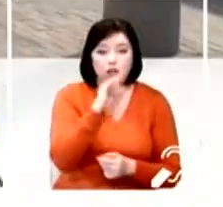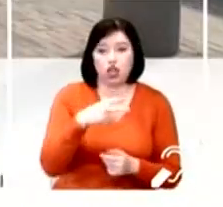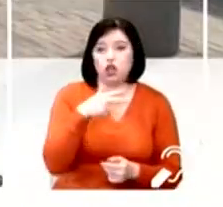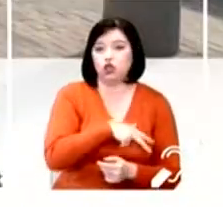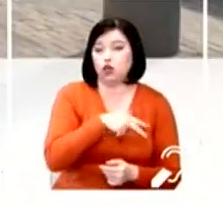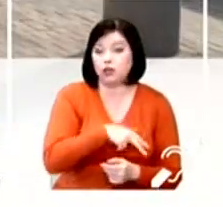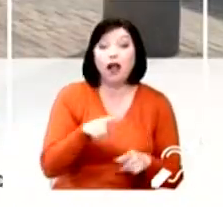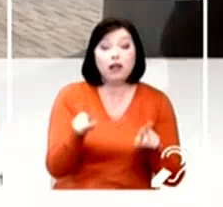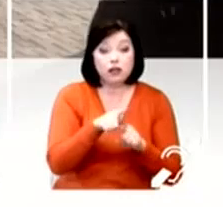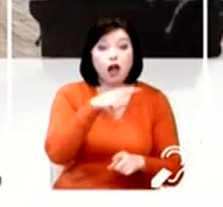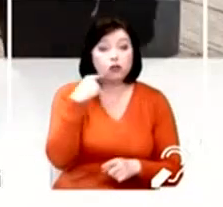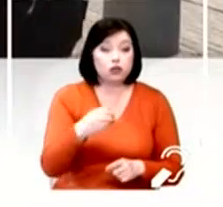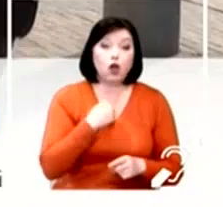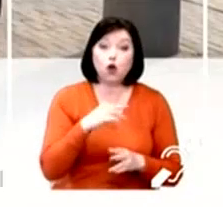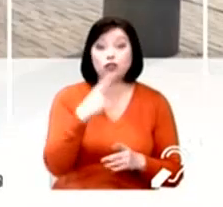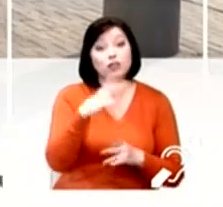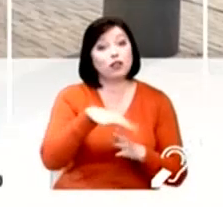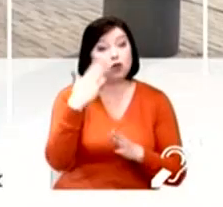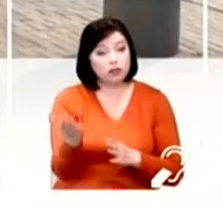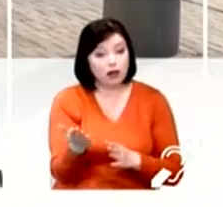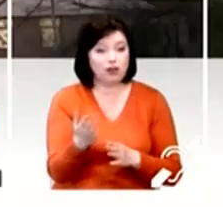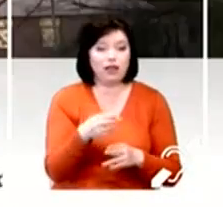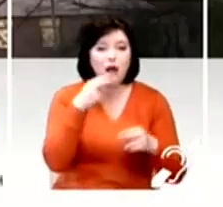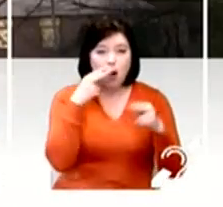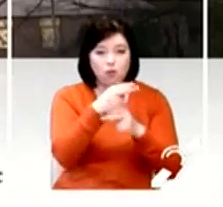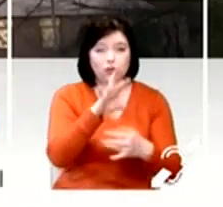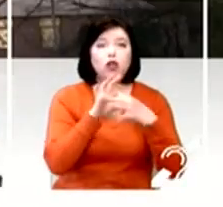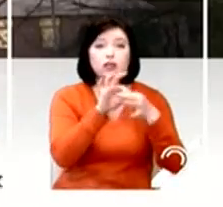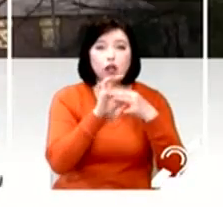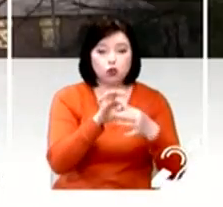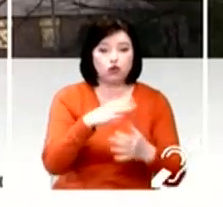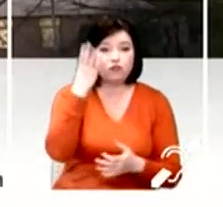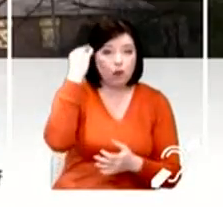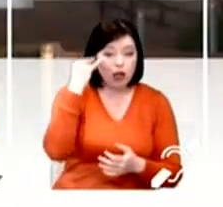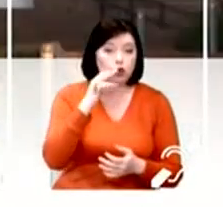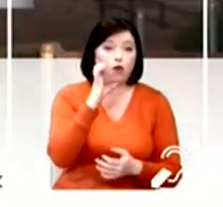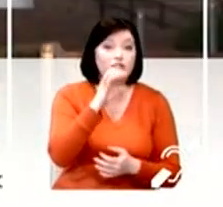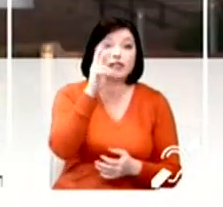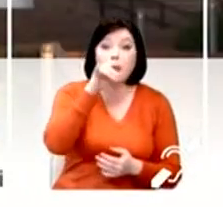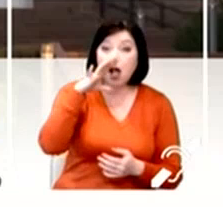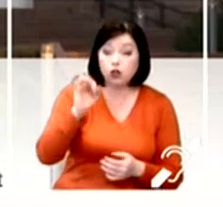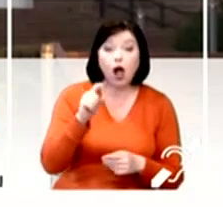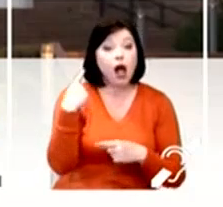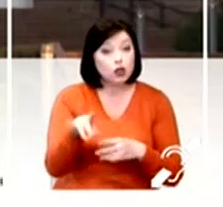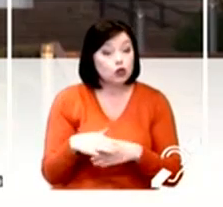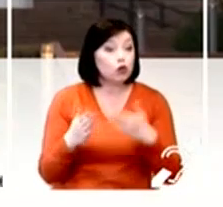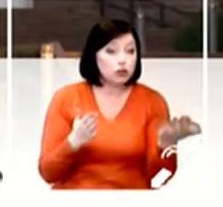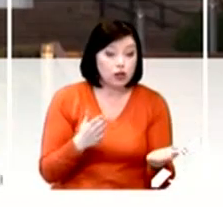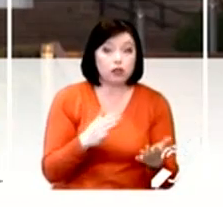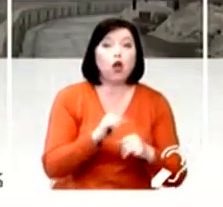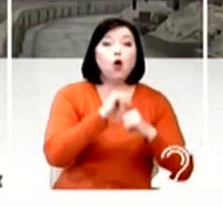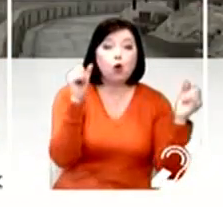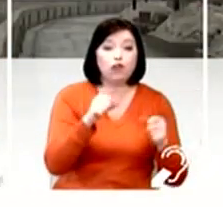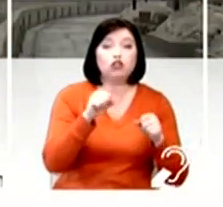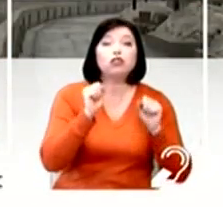socială. Astfel, Rusia vrea pe de o parte să contracareze colaborarea Chișinăului cu NATO, iar de cealaltă parte să crească nivelul de participare